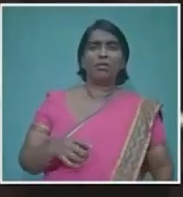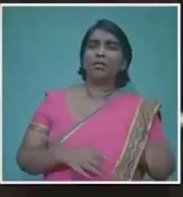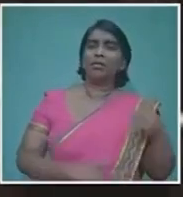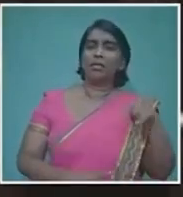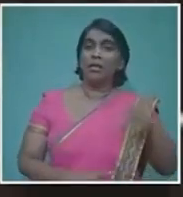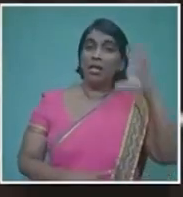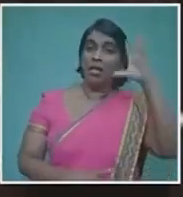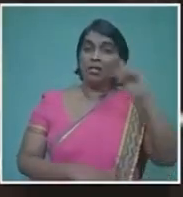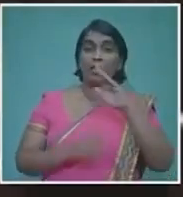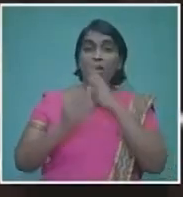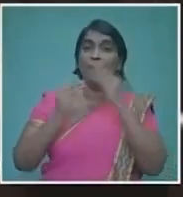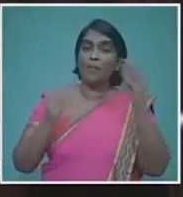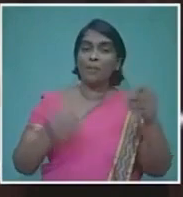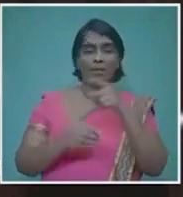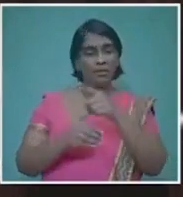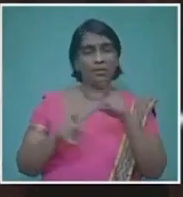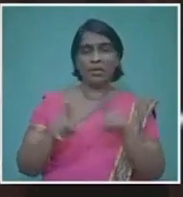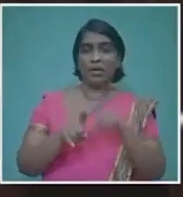ඔබතුමා අදරා නිවුස් එකේ ඉඳි.